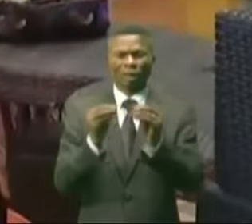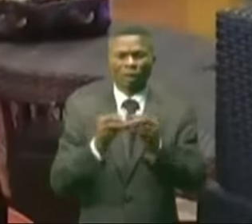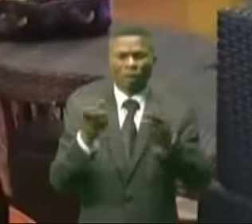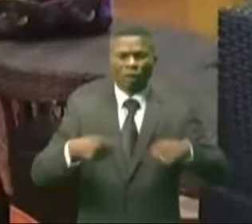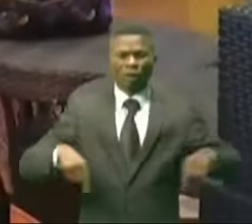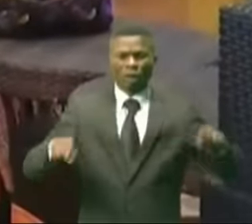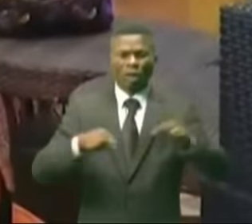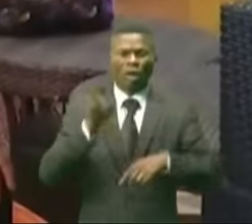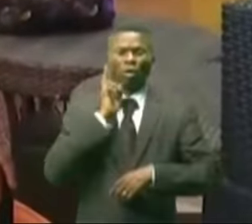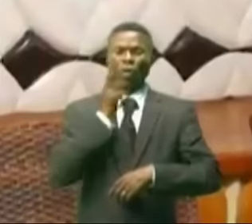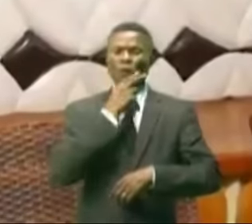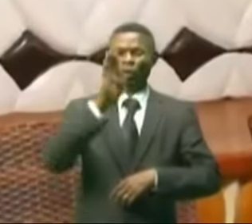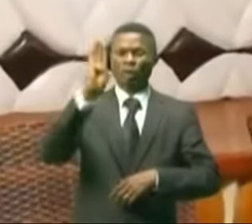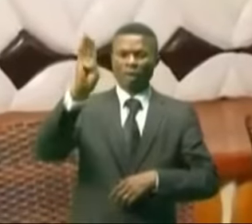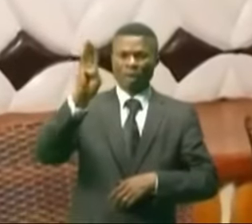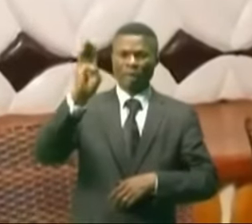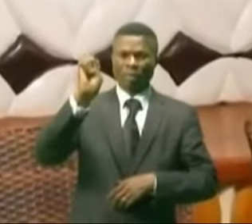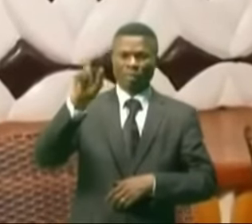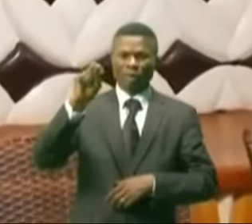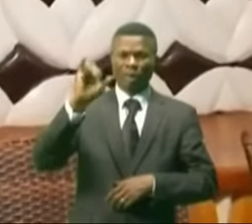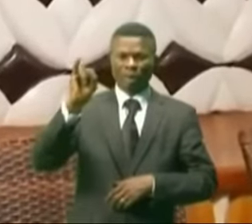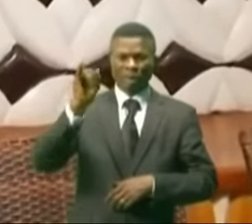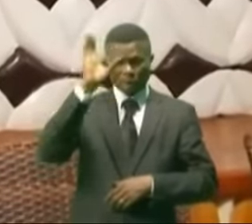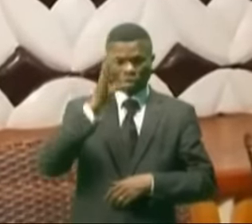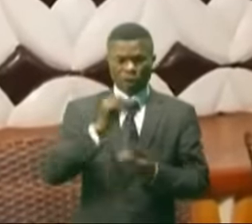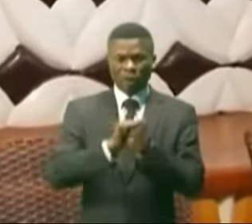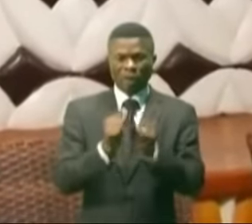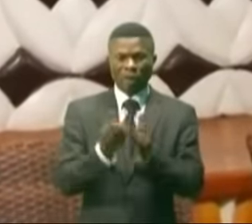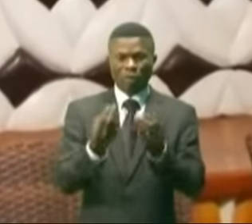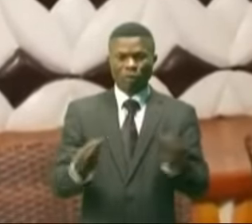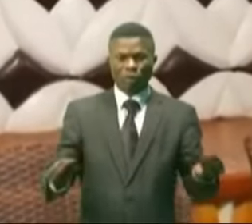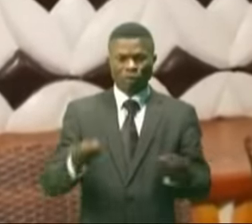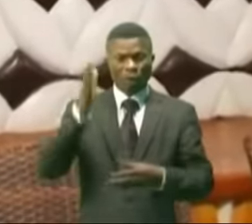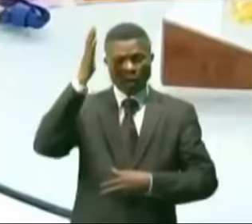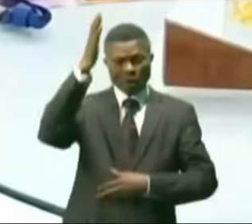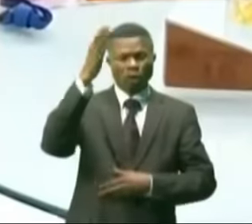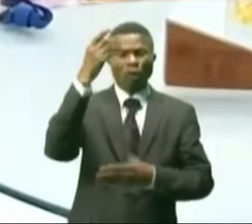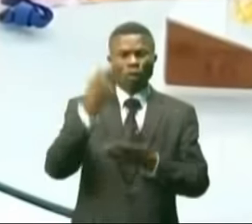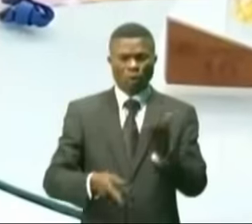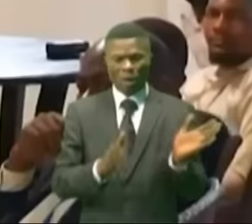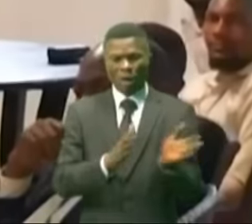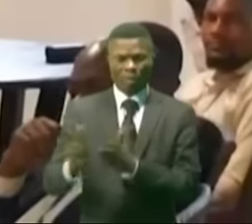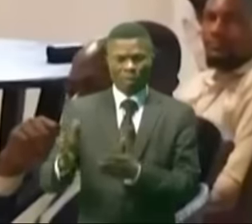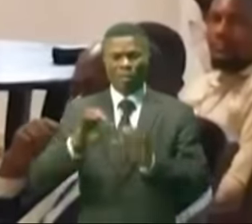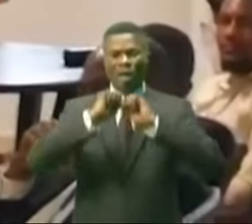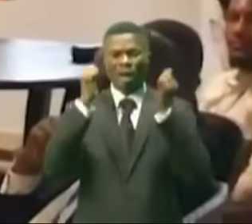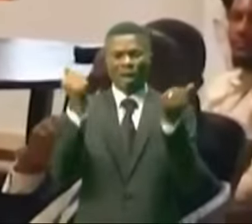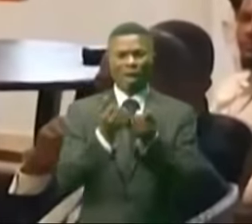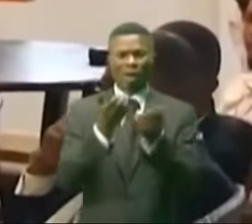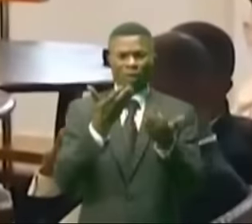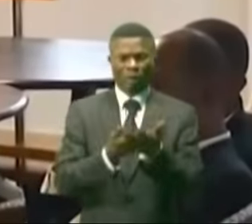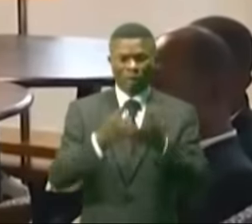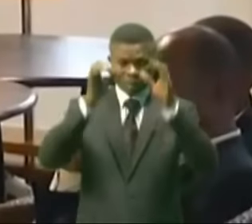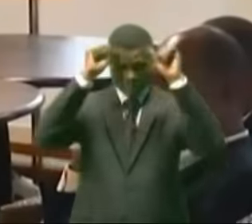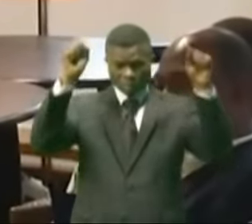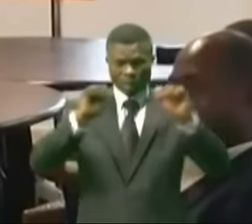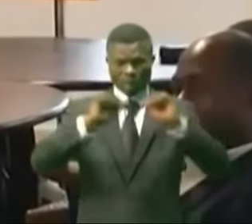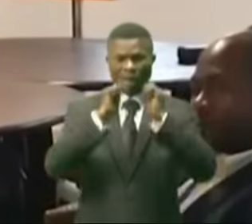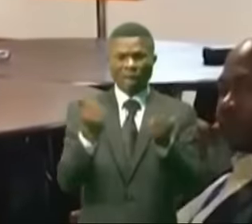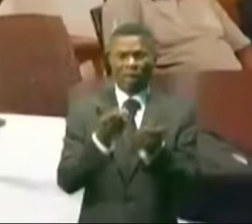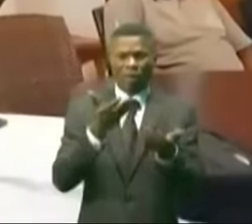de l'hôtel Béni pour parler du défi à relever et des perspectives à venir pour ce qui concerne leur association. Pour le président de la